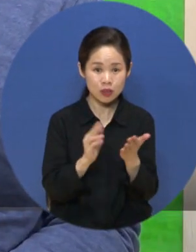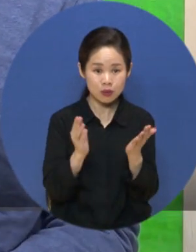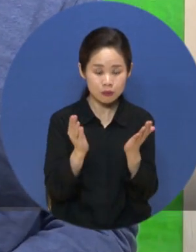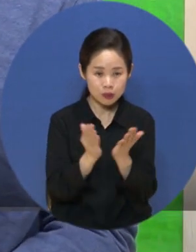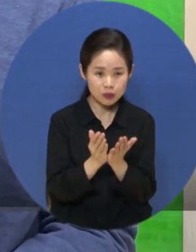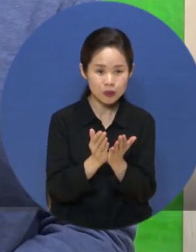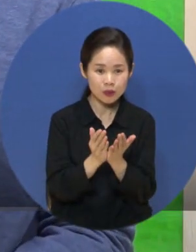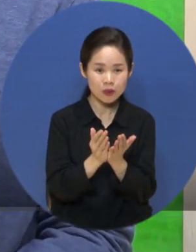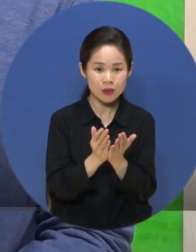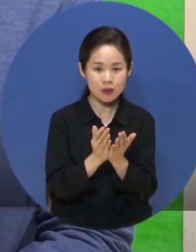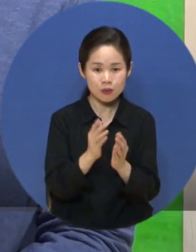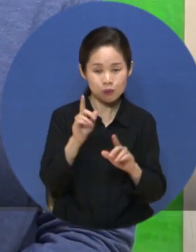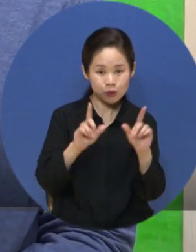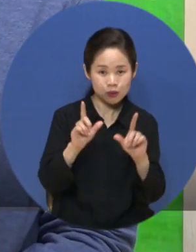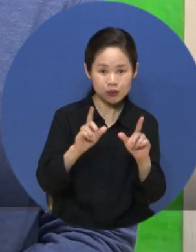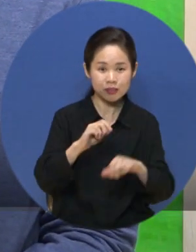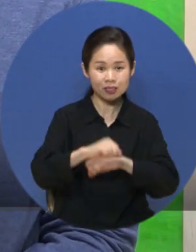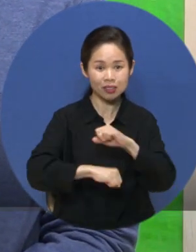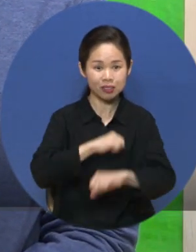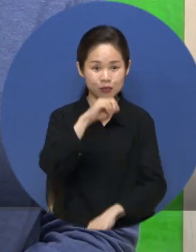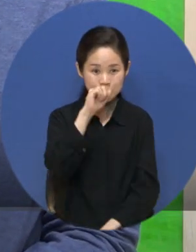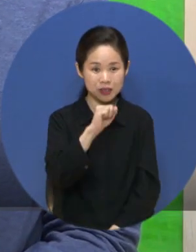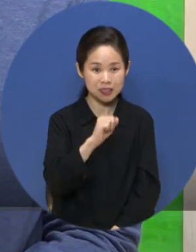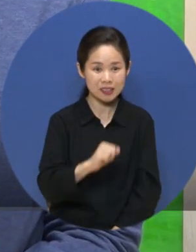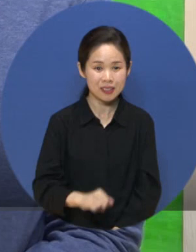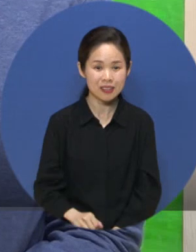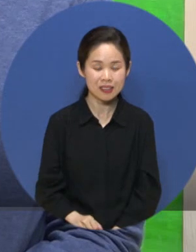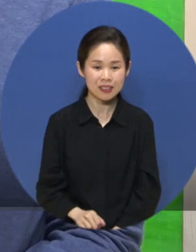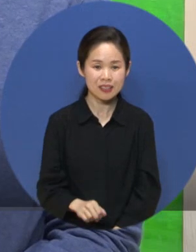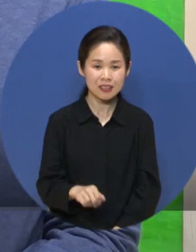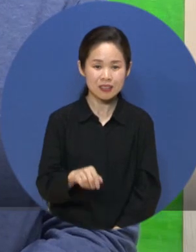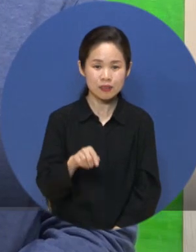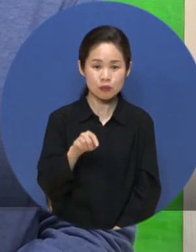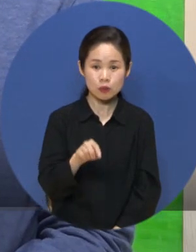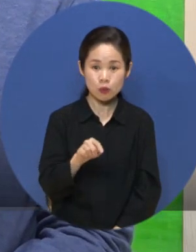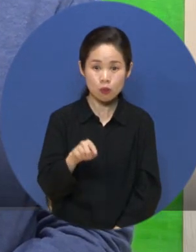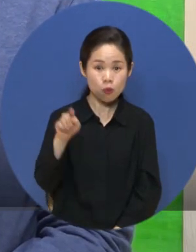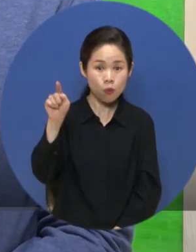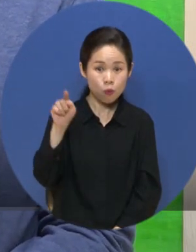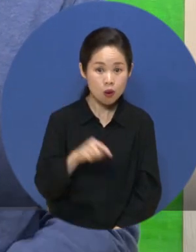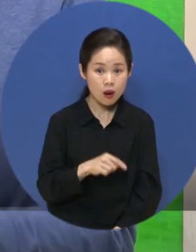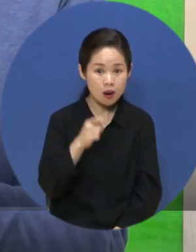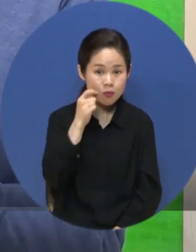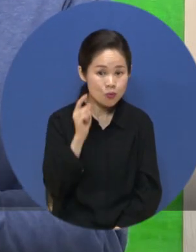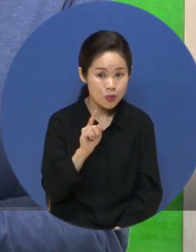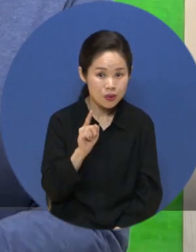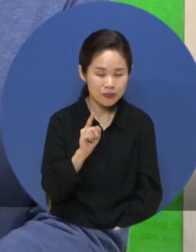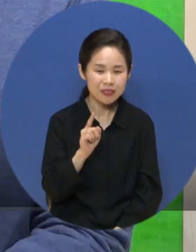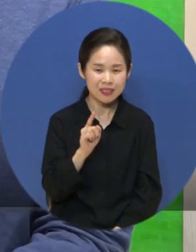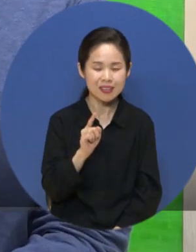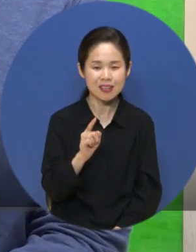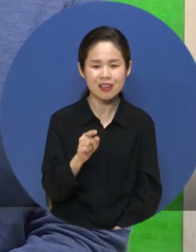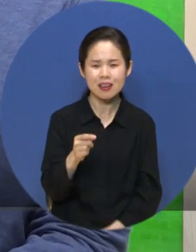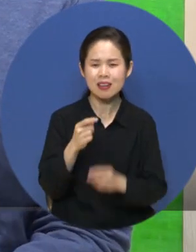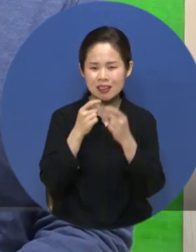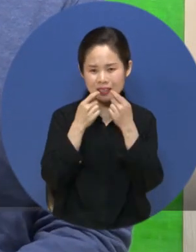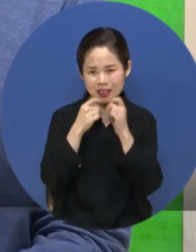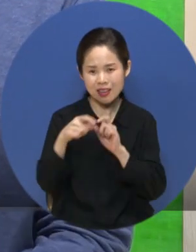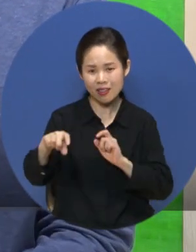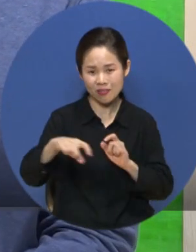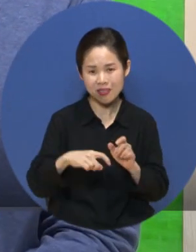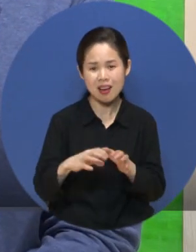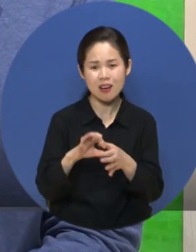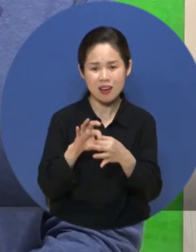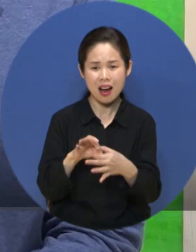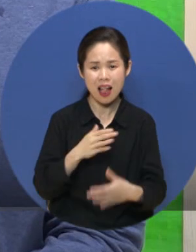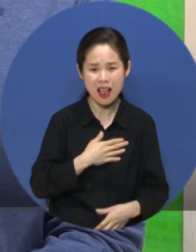자유롭고 되게 좋은 것 같아요. 아, 이 전시회는 어떻게 알고 오신 거예요? 이제 개인적으로 친분이 있어가지고 이제 전시회